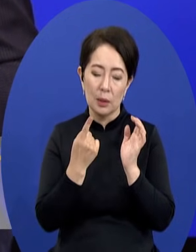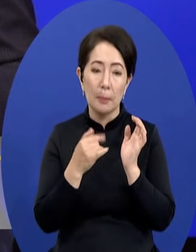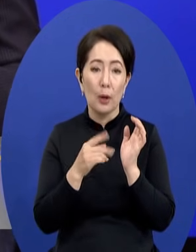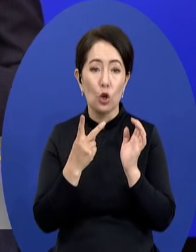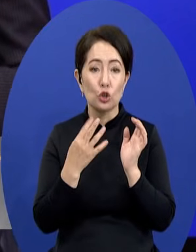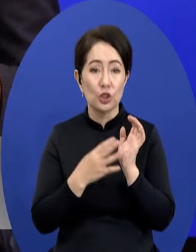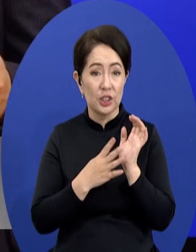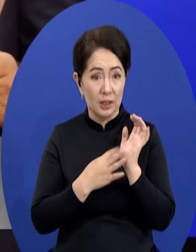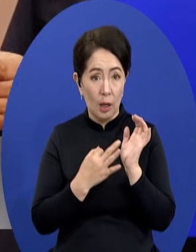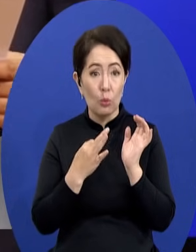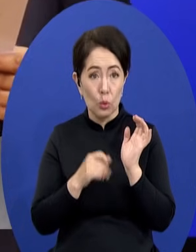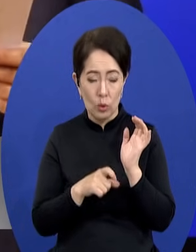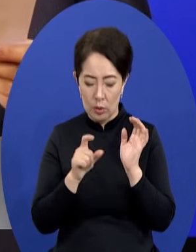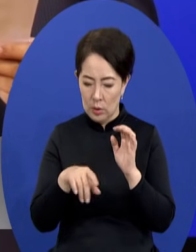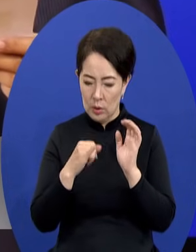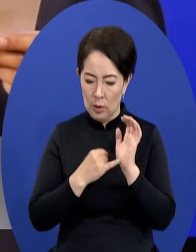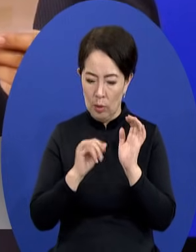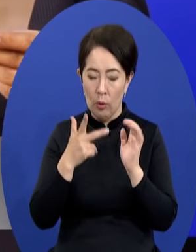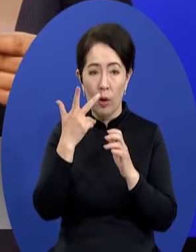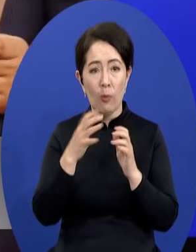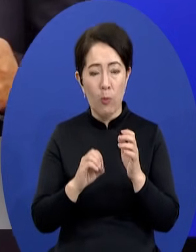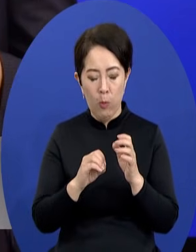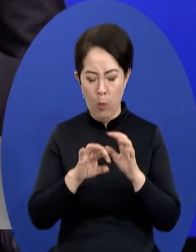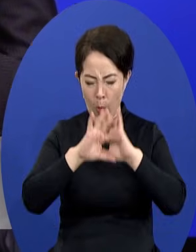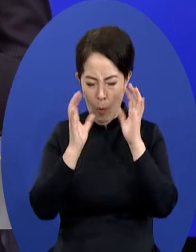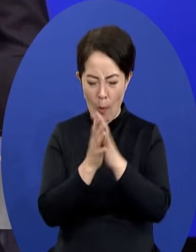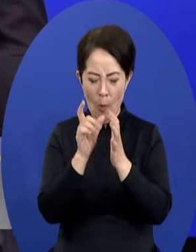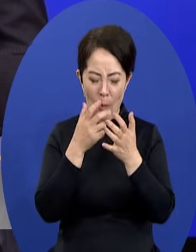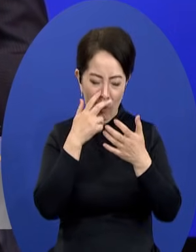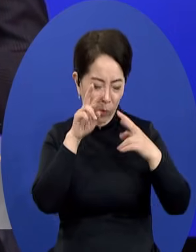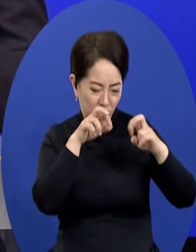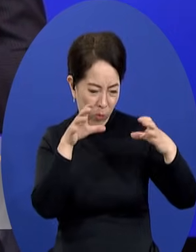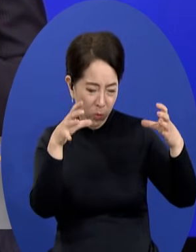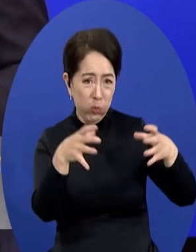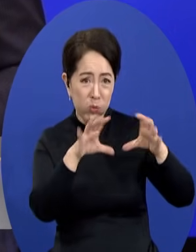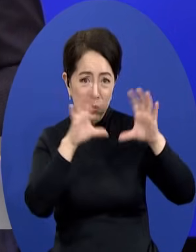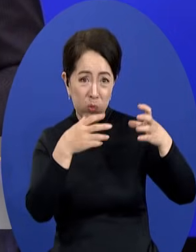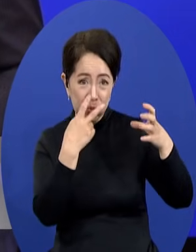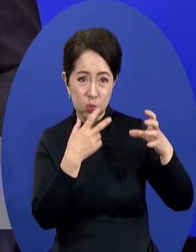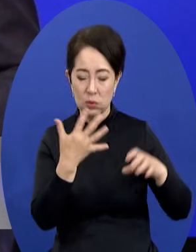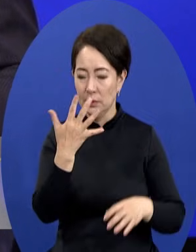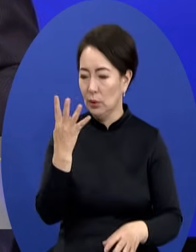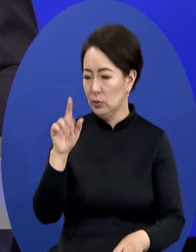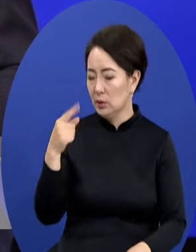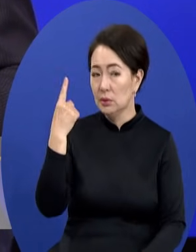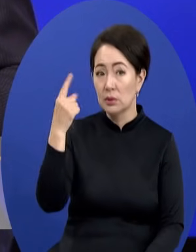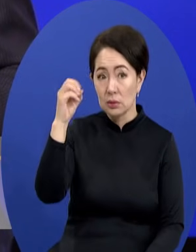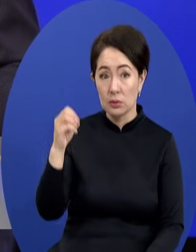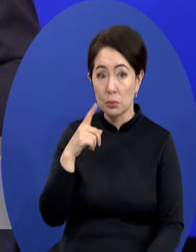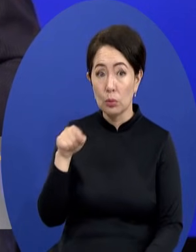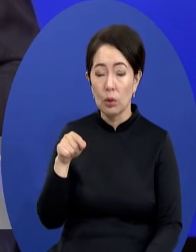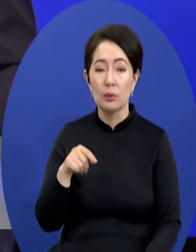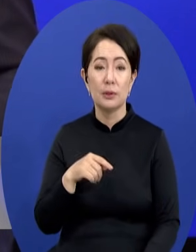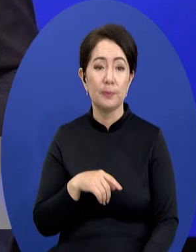1,761,298 хүн байна. Энэ зорилттой бүлгийнхаа 63.5 за нийт хүн амын хар болдох юм бол 54.1% эзэлж байгаа юм дүр зөрөхтэй